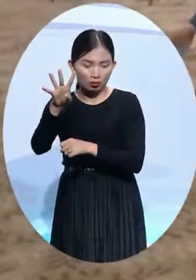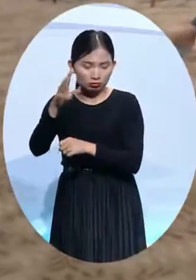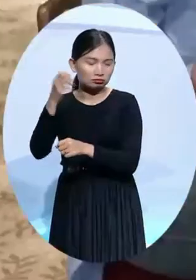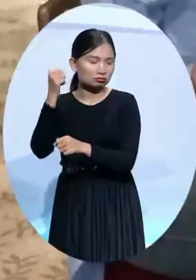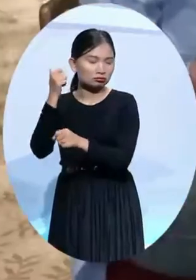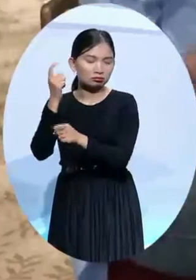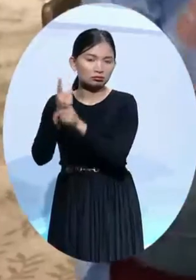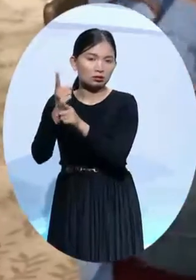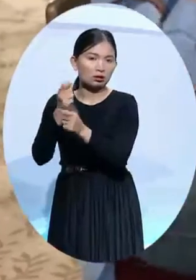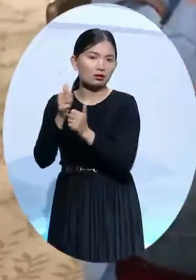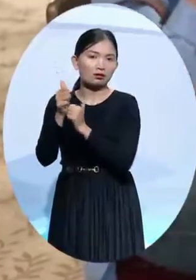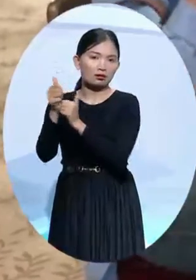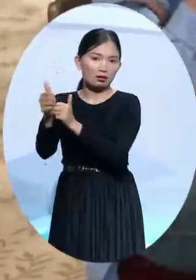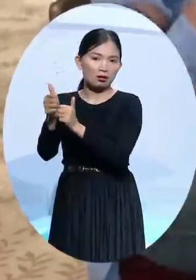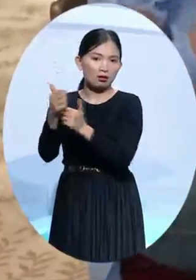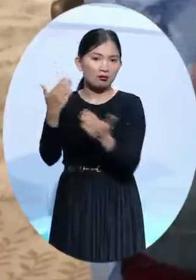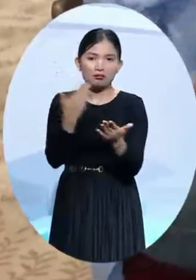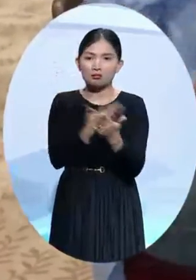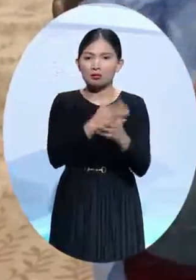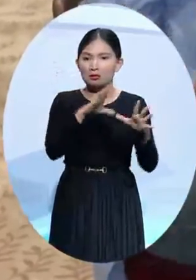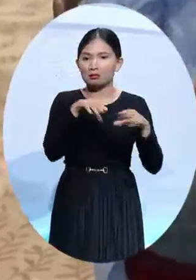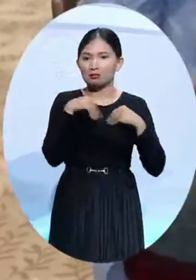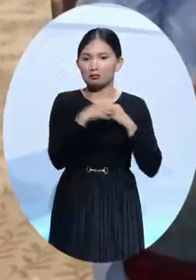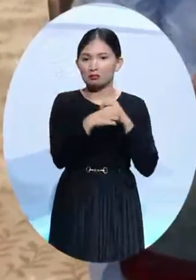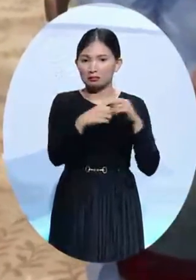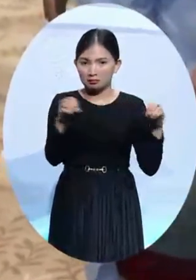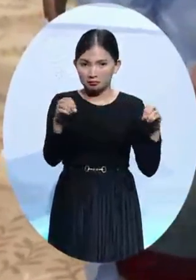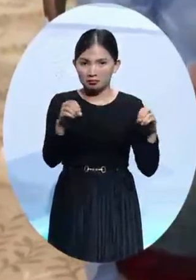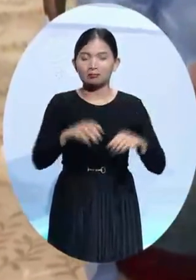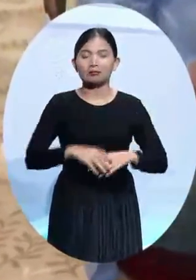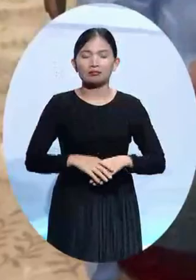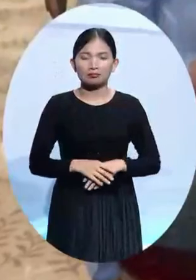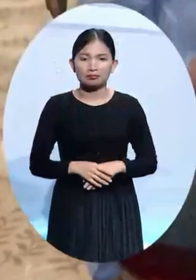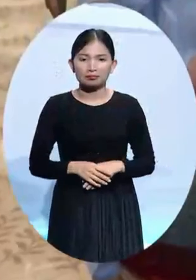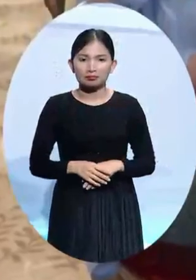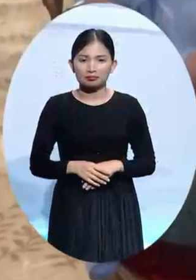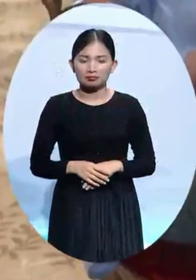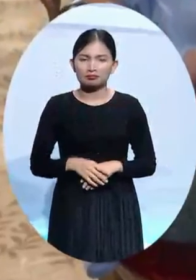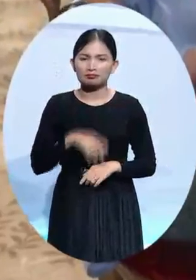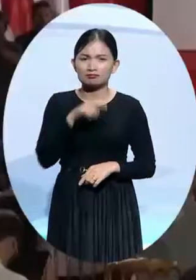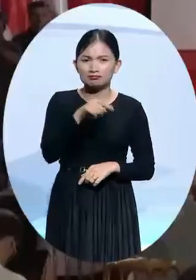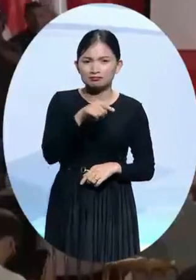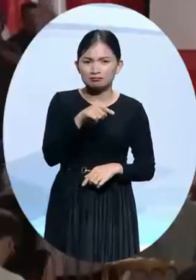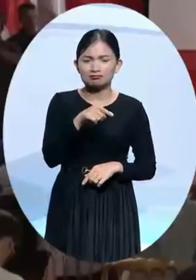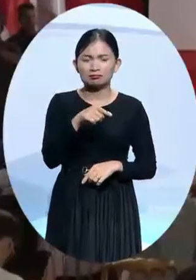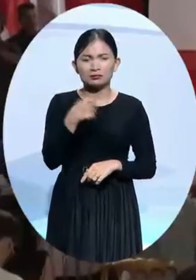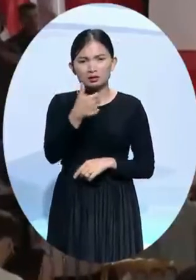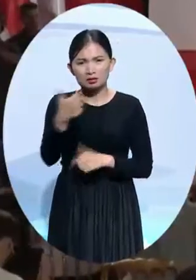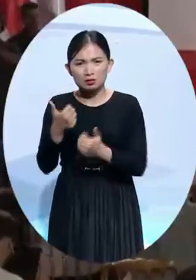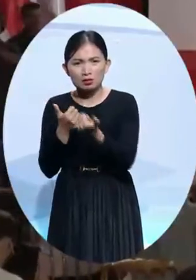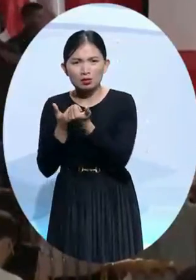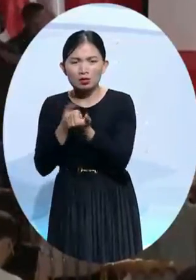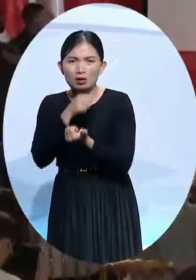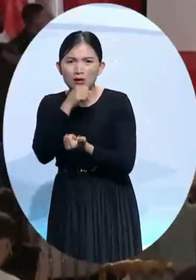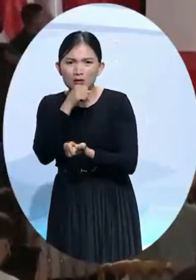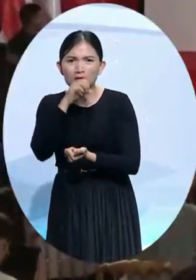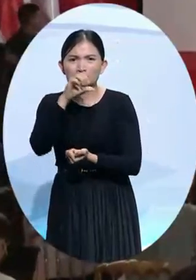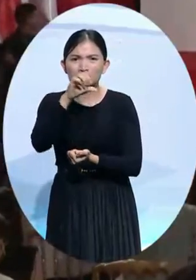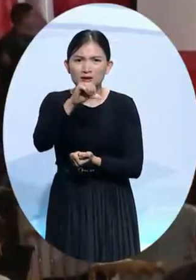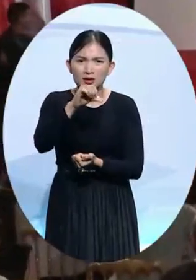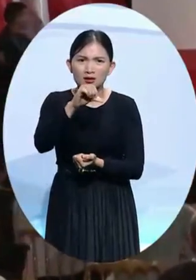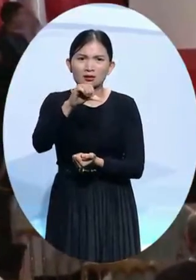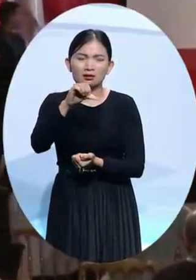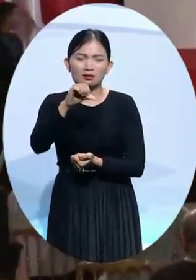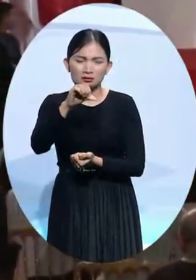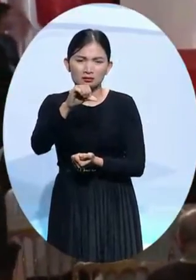bao gồm những thay đổi, vốn chuyển quyền lực từ phía quốc hội trở lại cho tổng thống, một việc mà theo những người ủng hộ ông Saied là đồng nghĩa với việc chấm